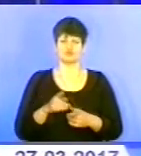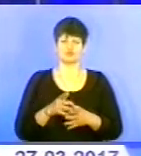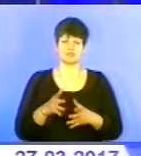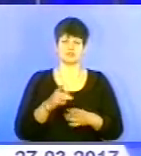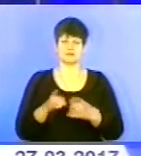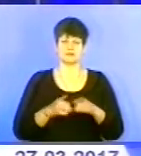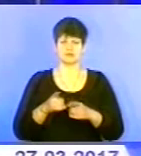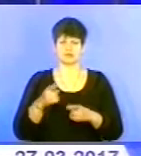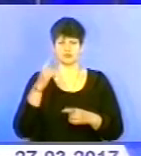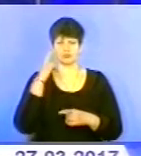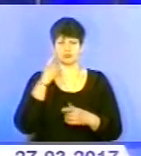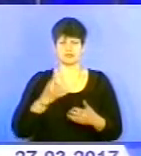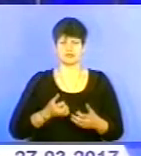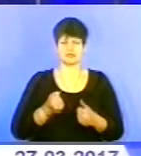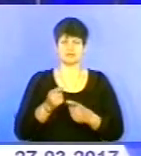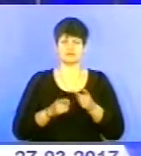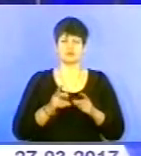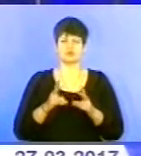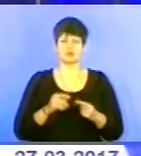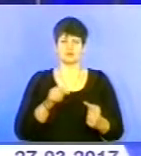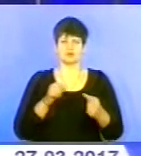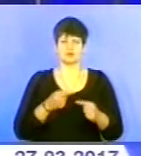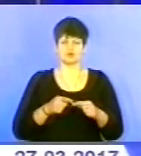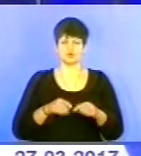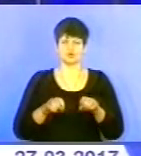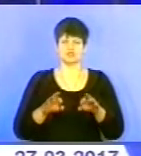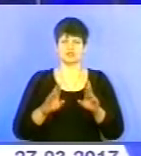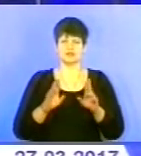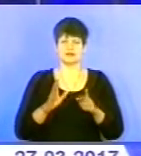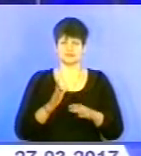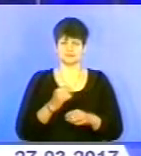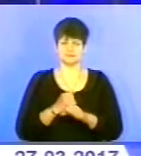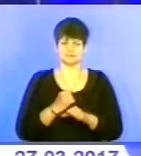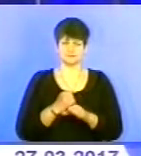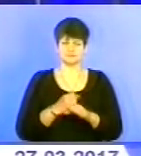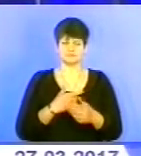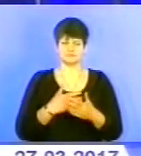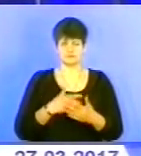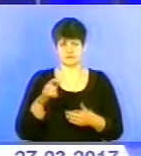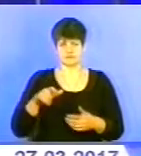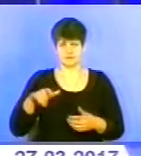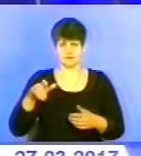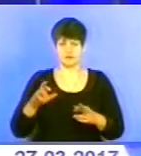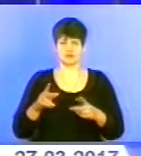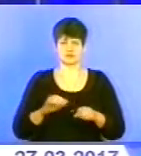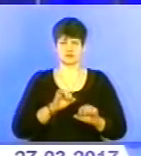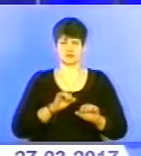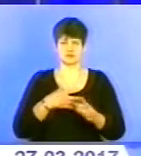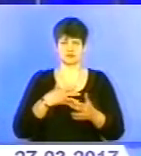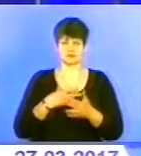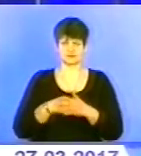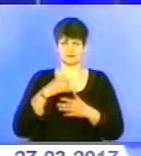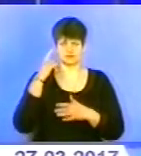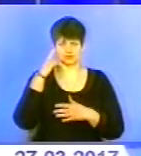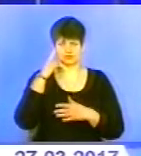думку і підтримали зміни? Хто категорично проти такого рішення і як діятиме громадськість, щоб відстояти свою позицію щодо розбудови міста?